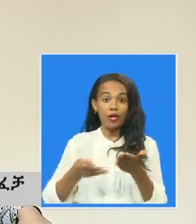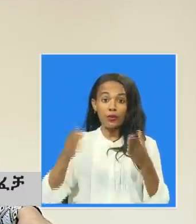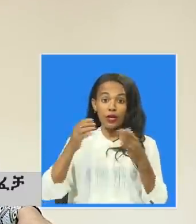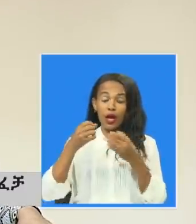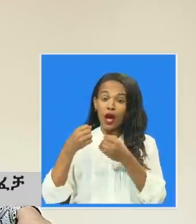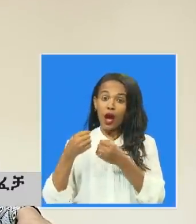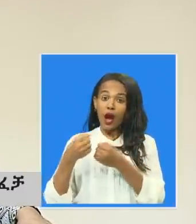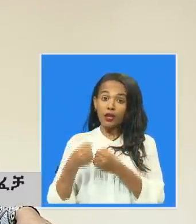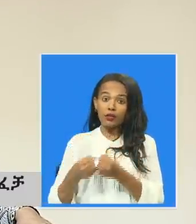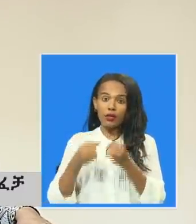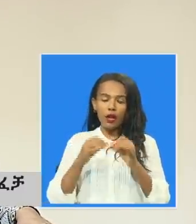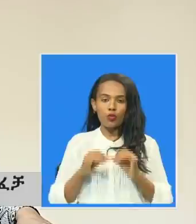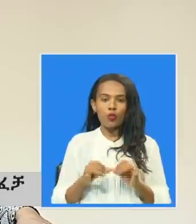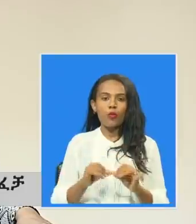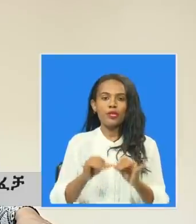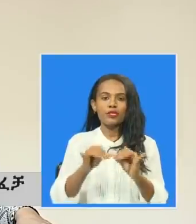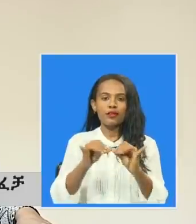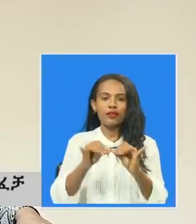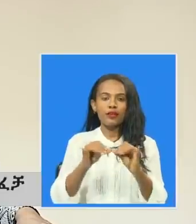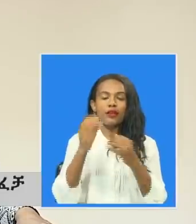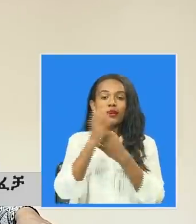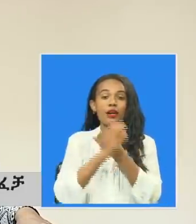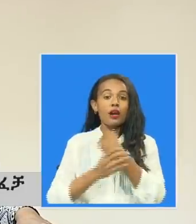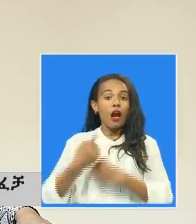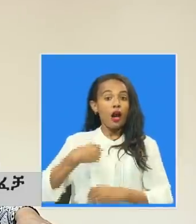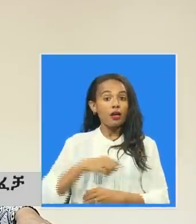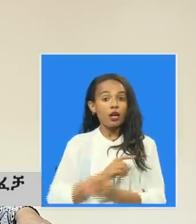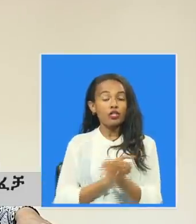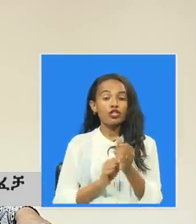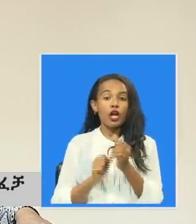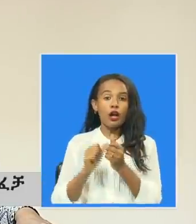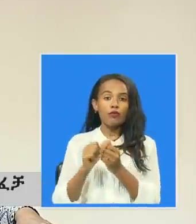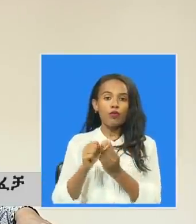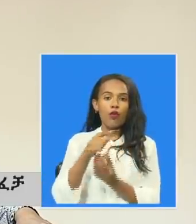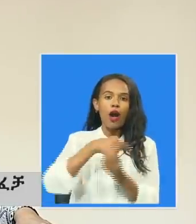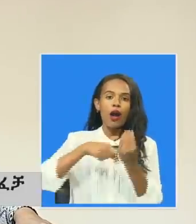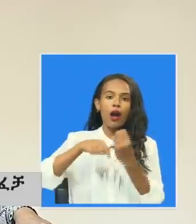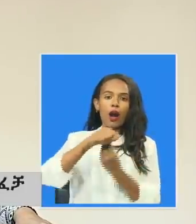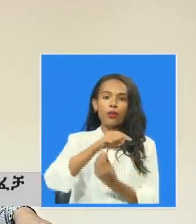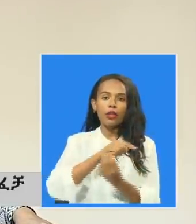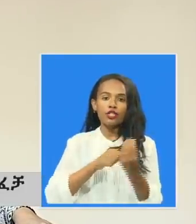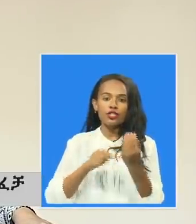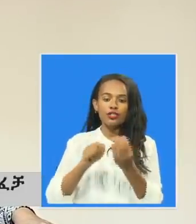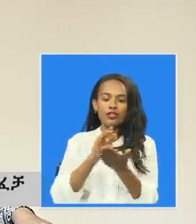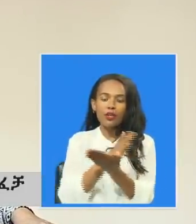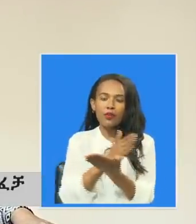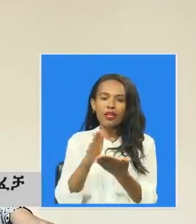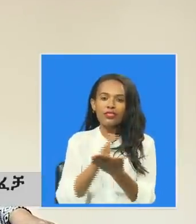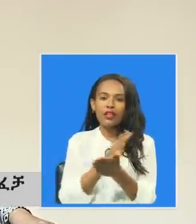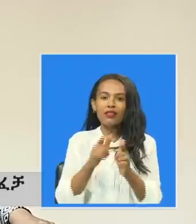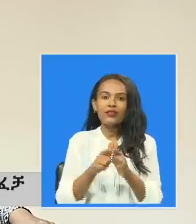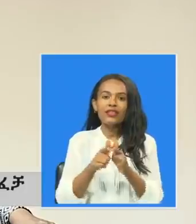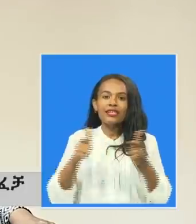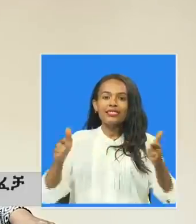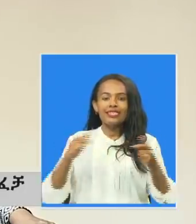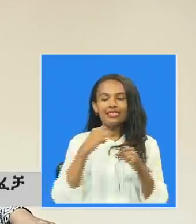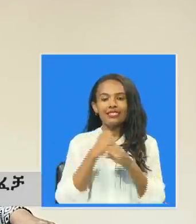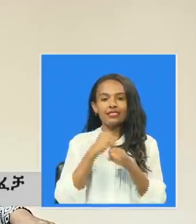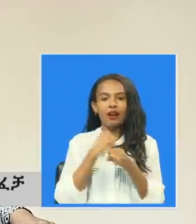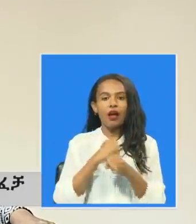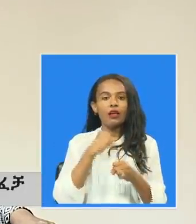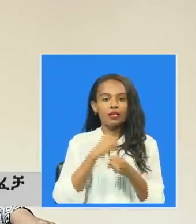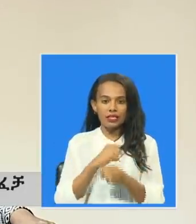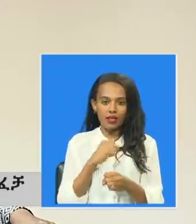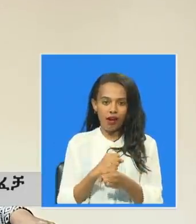አጠናክሮ በማስቀጠል ከሀገራችን አልፎ አካባቢያችንን የሚያሳትፍ ትልቅ ስራ